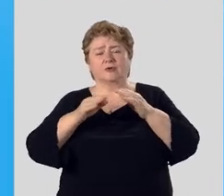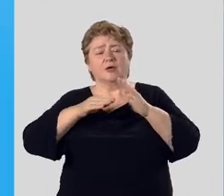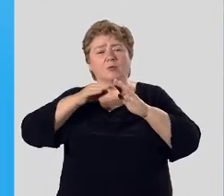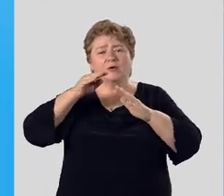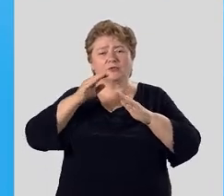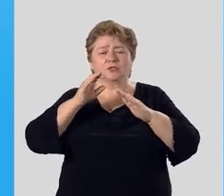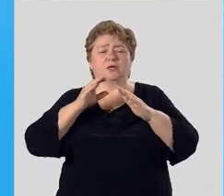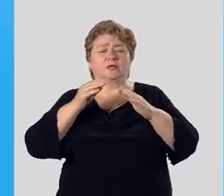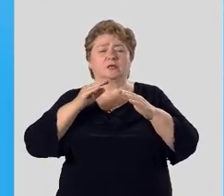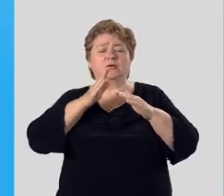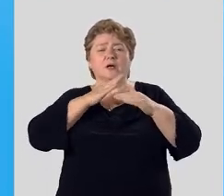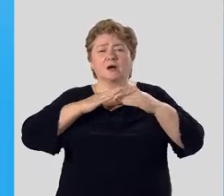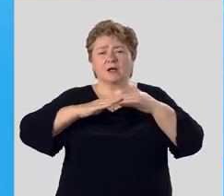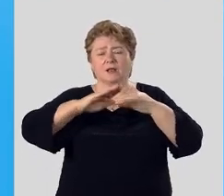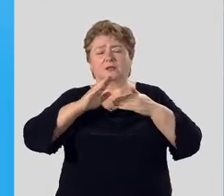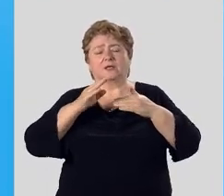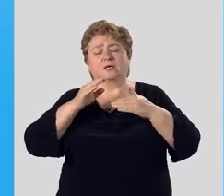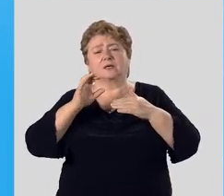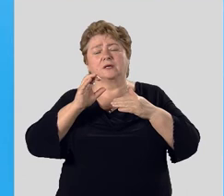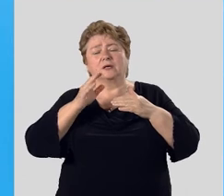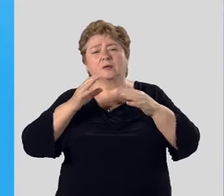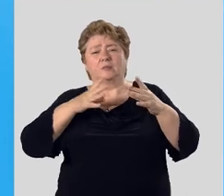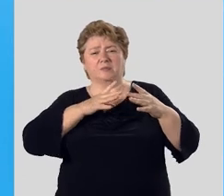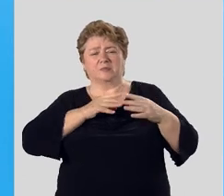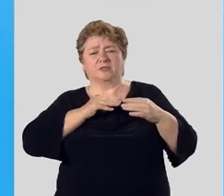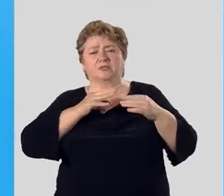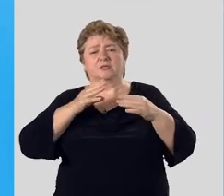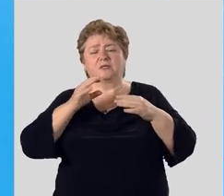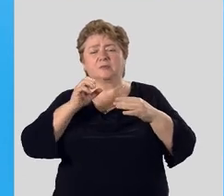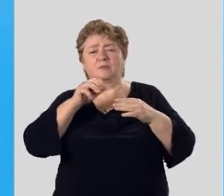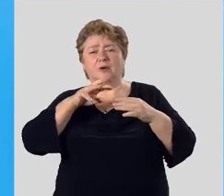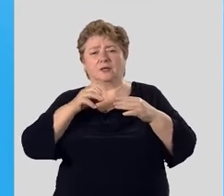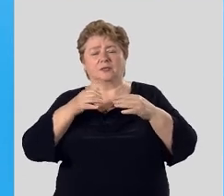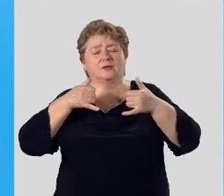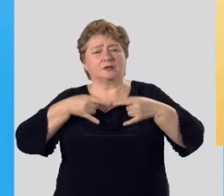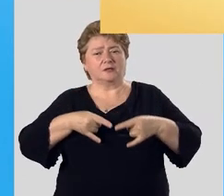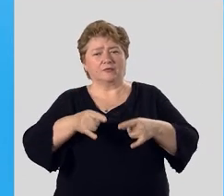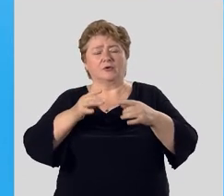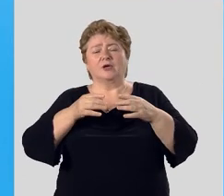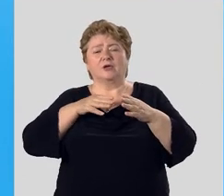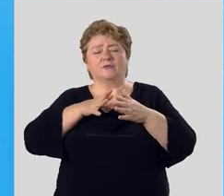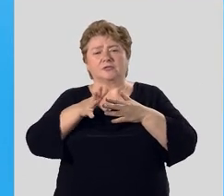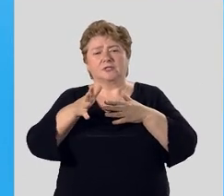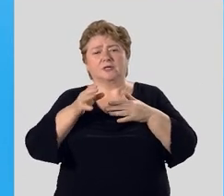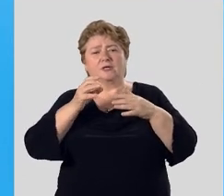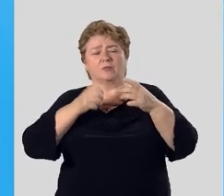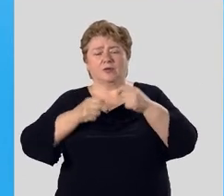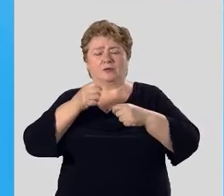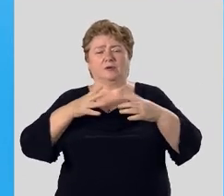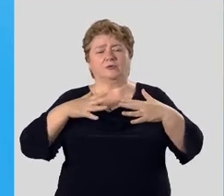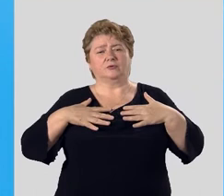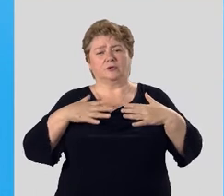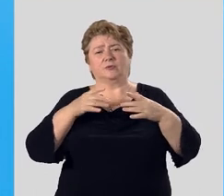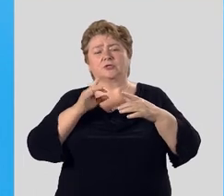повышает тонус гладкой мускулатуры матки, регулирует родовой акт и выделение молока грудными